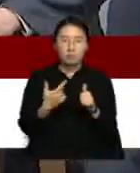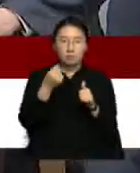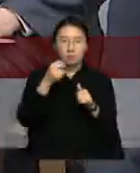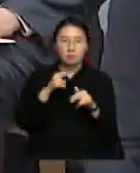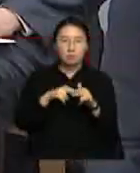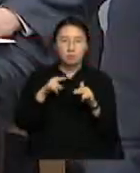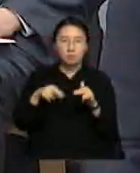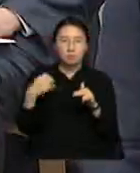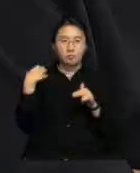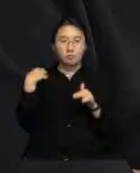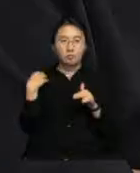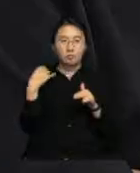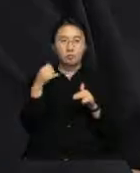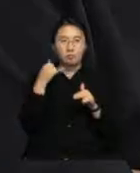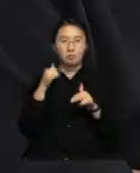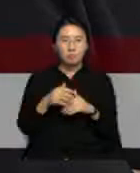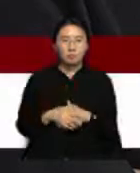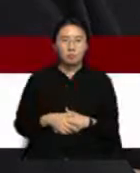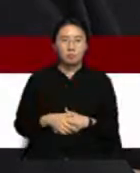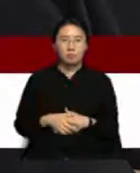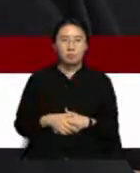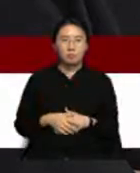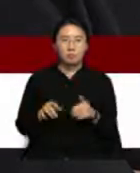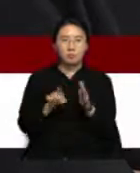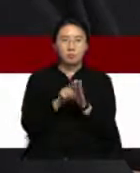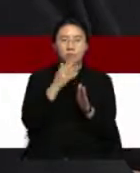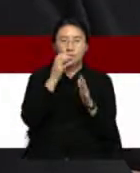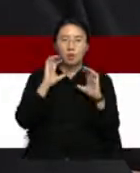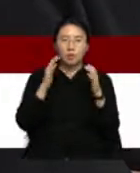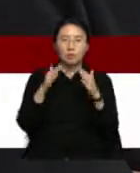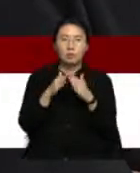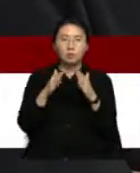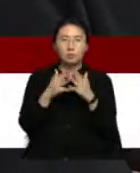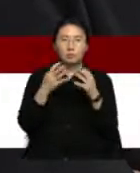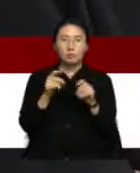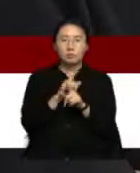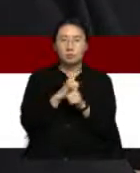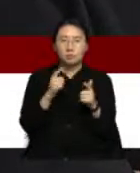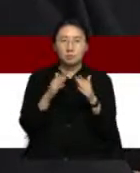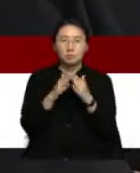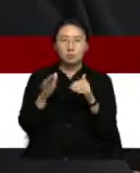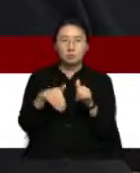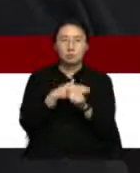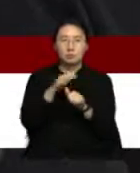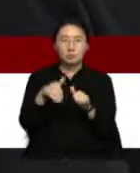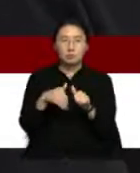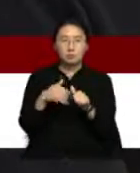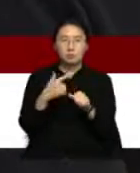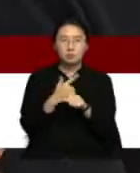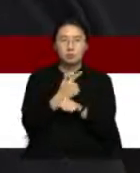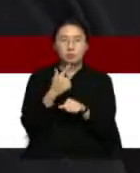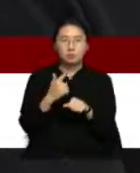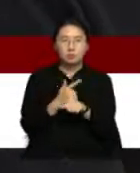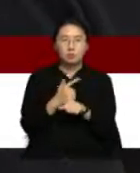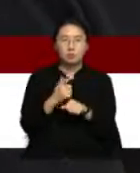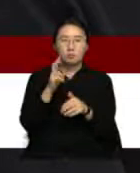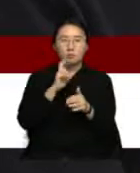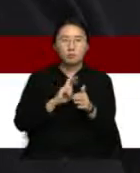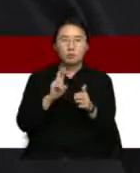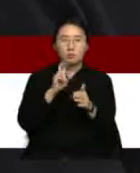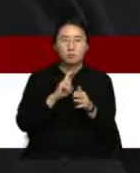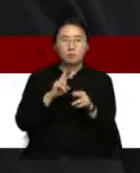대한 부담감입니다. 믿을 수 있는 어린이집이 많지는 않더라고요. 집 주변. 꼭 6시만 되면 음악을